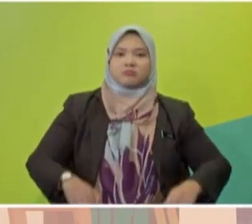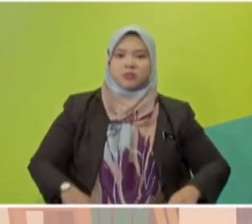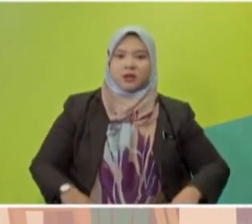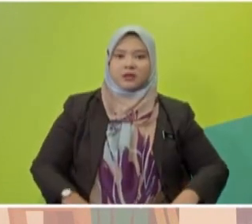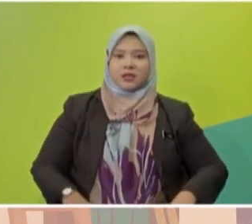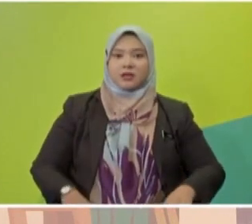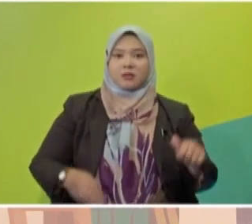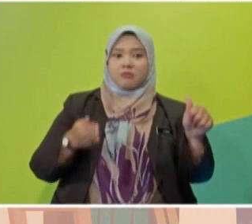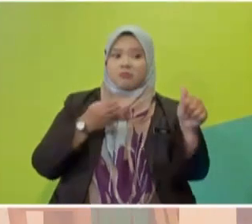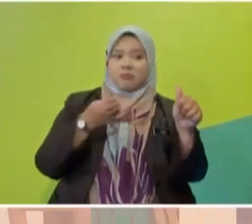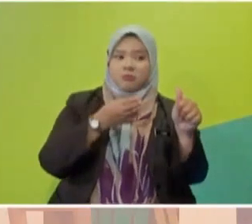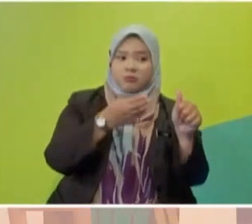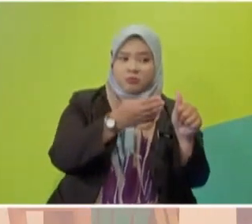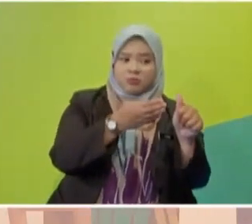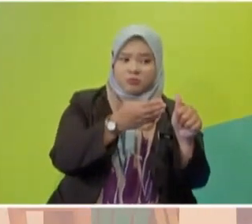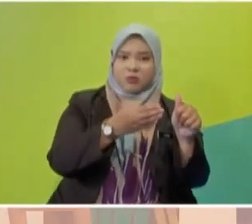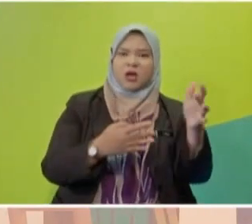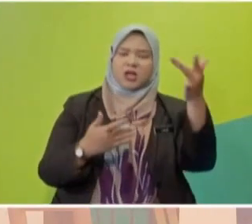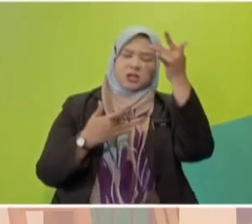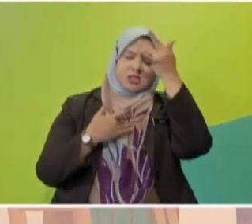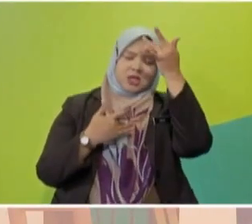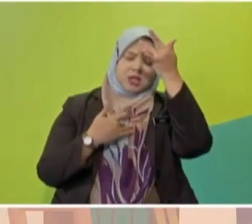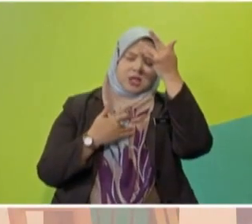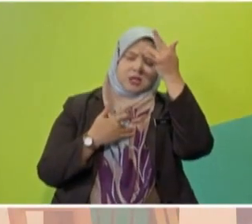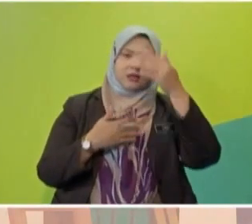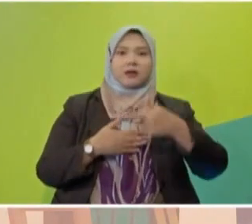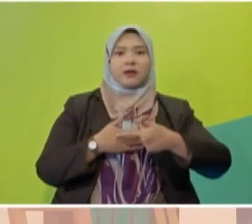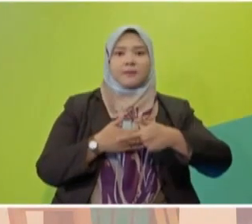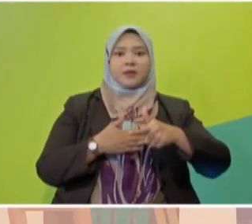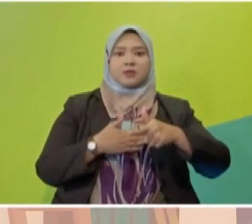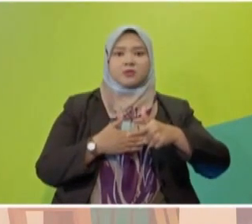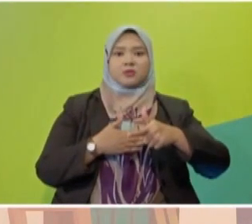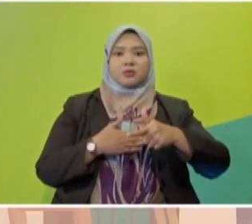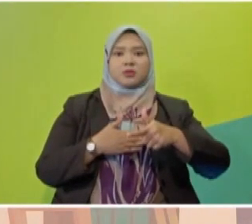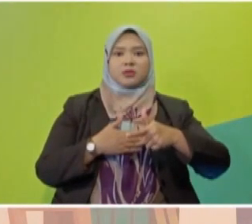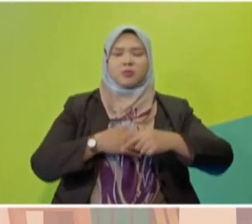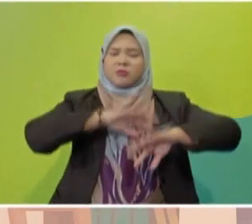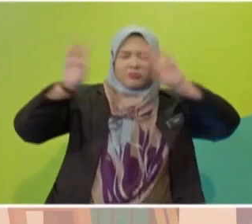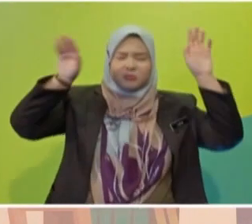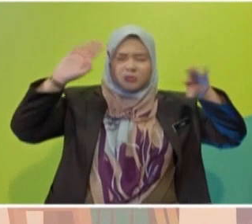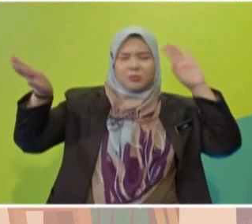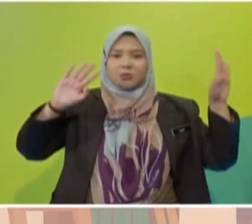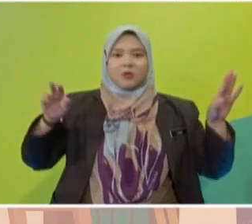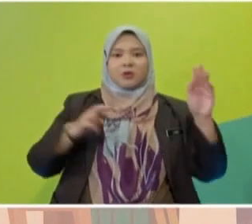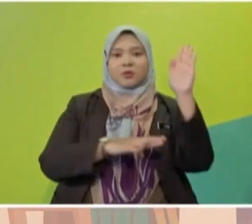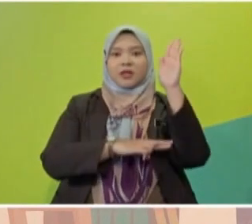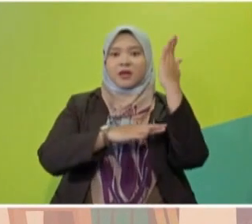merpati menyedari kehadiran pemburu lalu terbang. Burung merpati dapat melarikan diri dan terselamat.